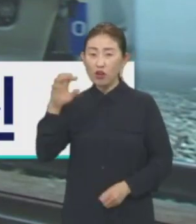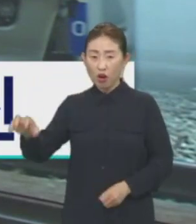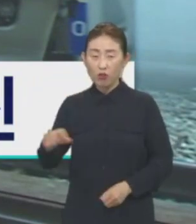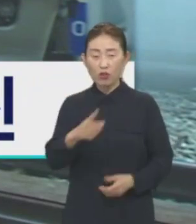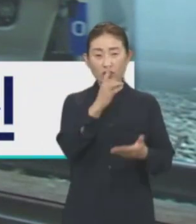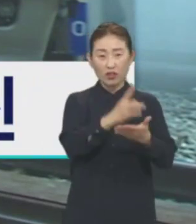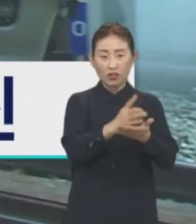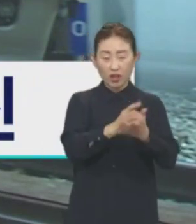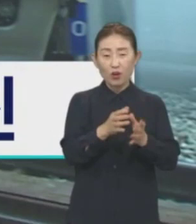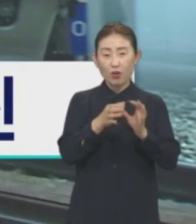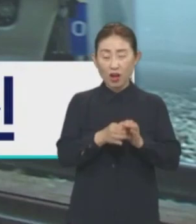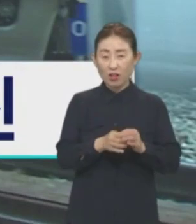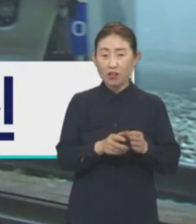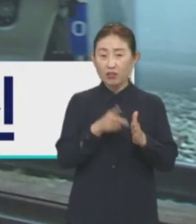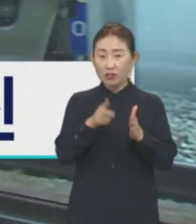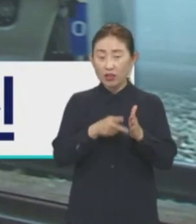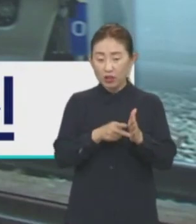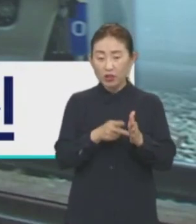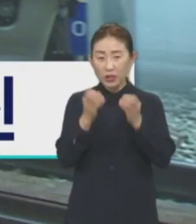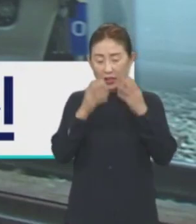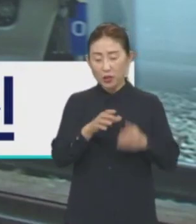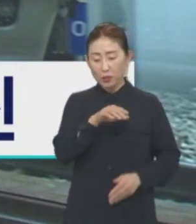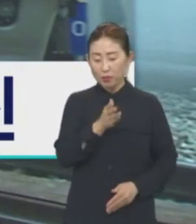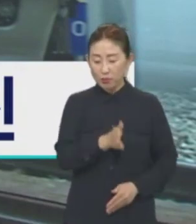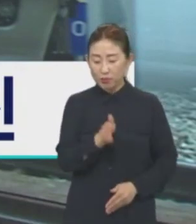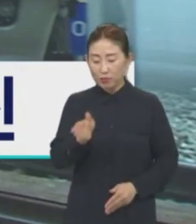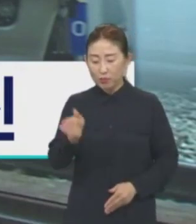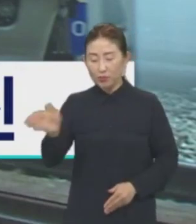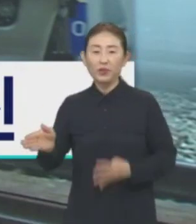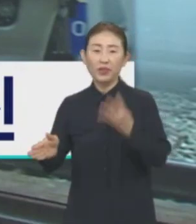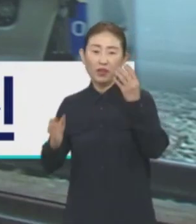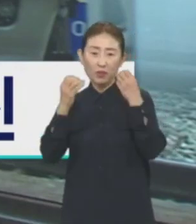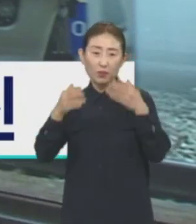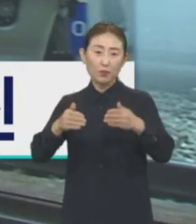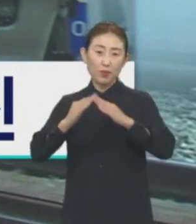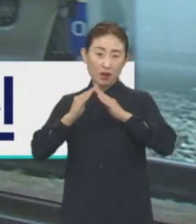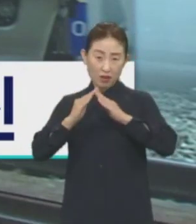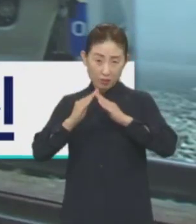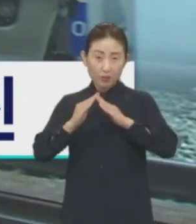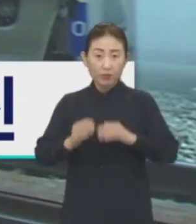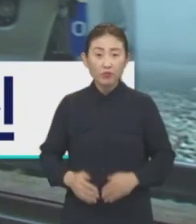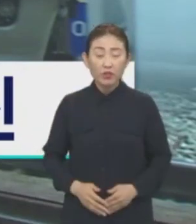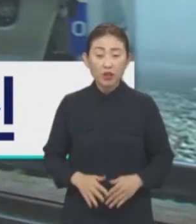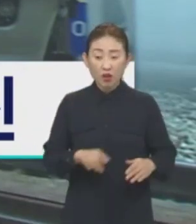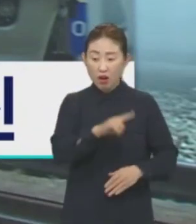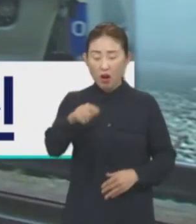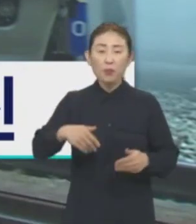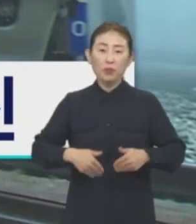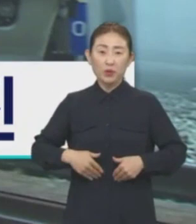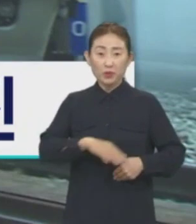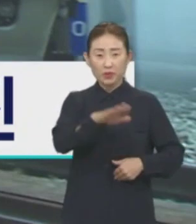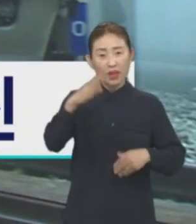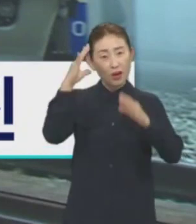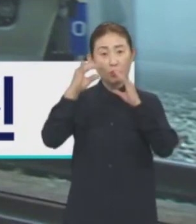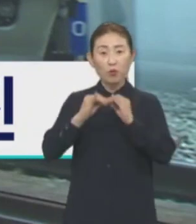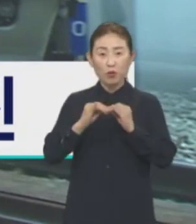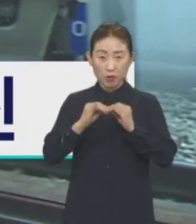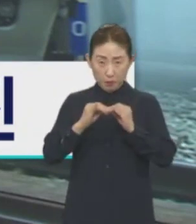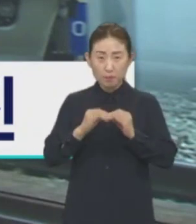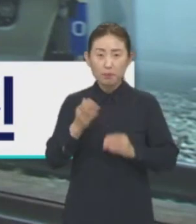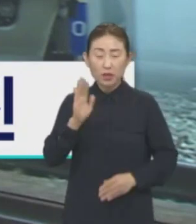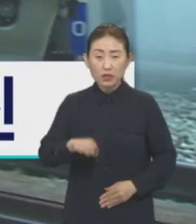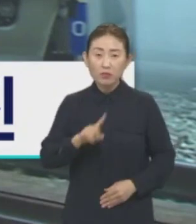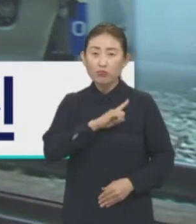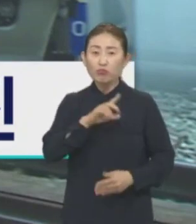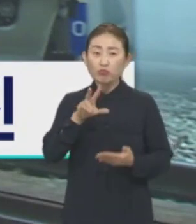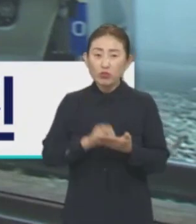4개를 신설하기로 하고 조사 용역에 착수했습니다. 일단 역 신설 필요성에 대한 공감대는 형성돼 있는 상태지만 막대한 예산